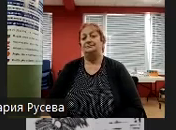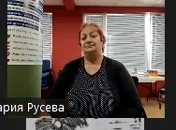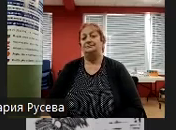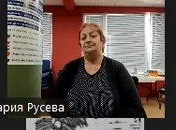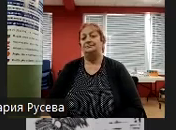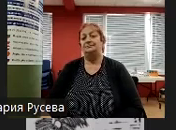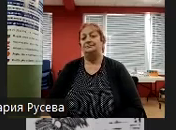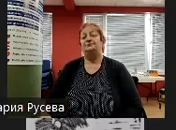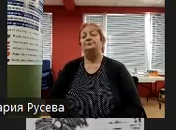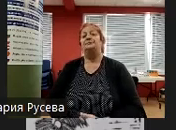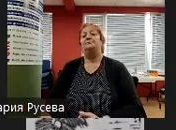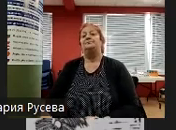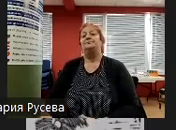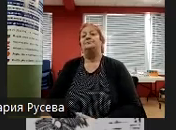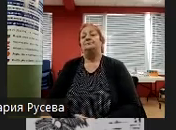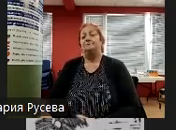it's